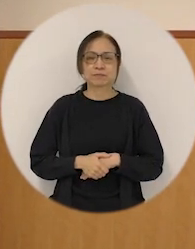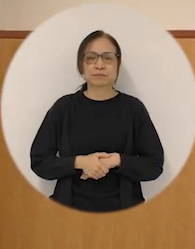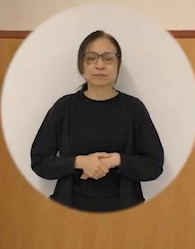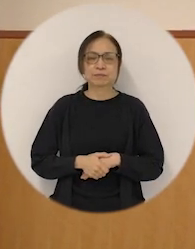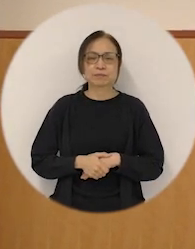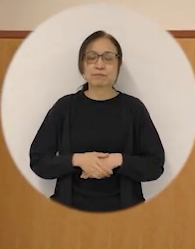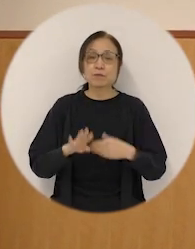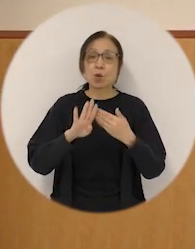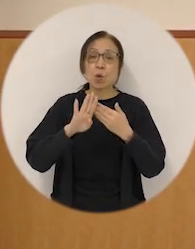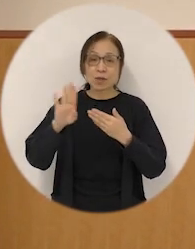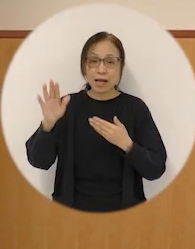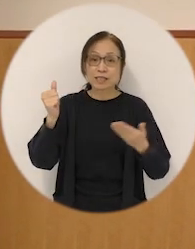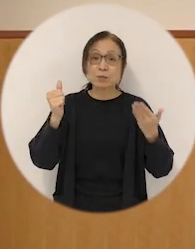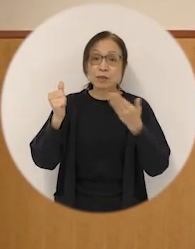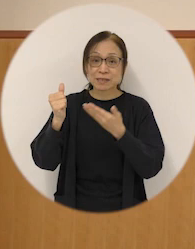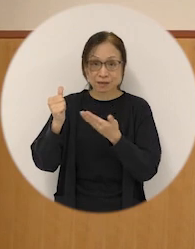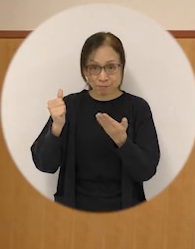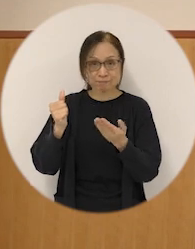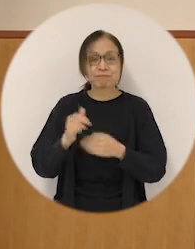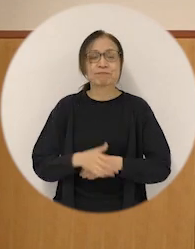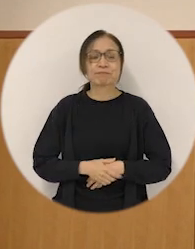。 他にご質問はございませんか。